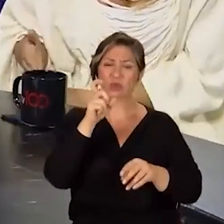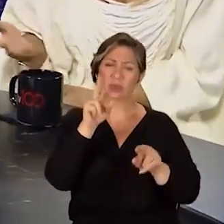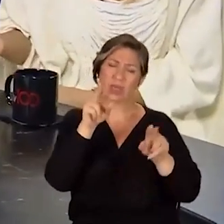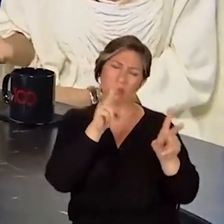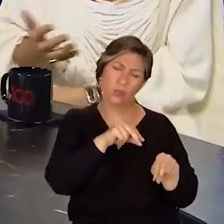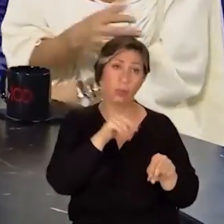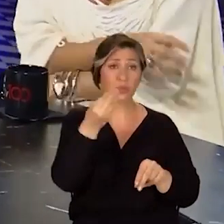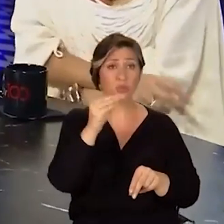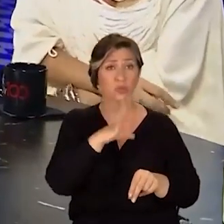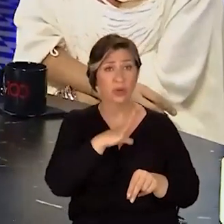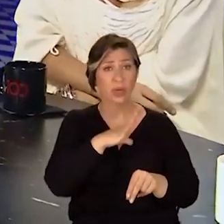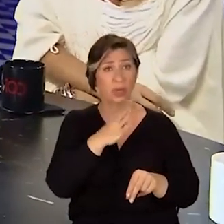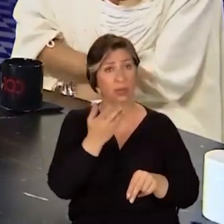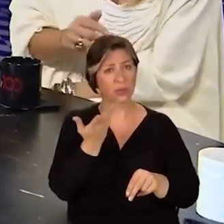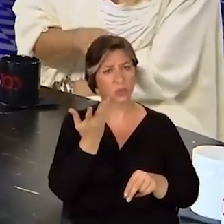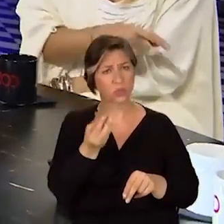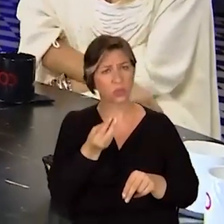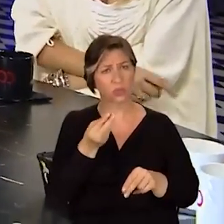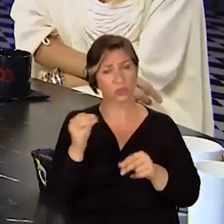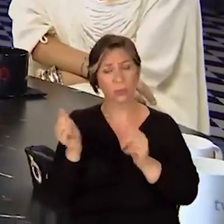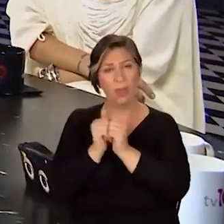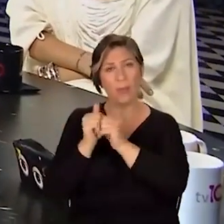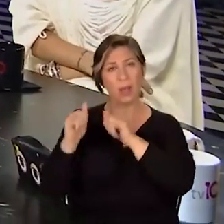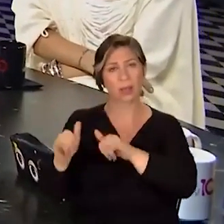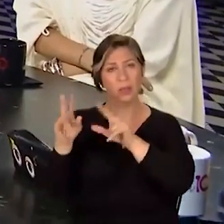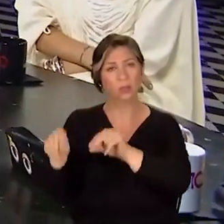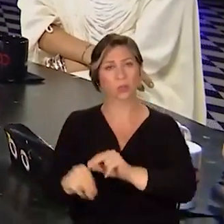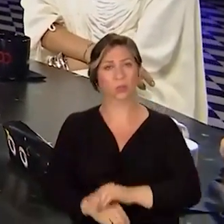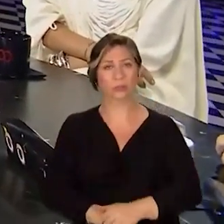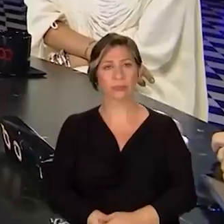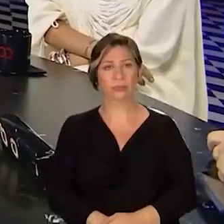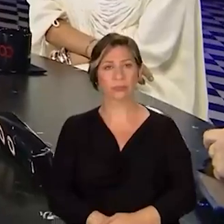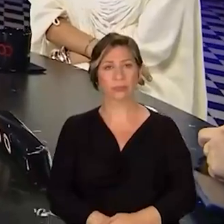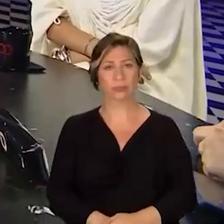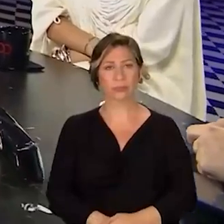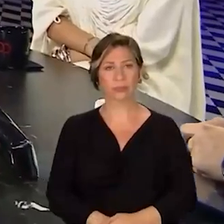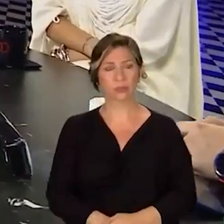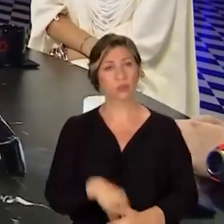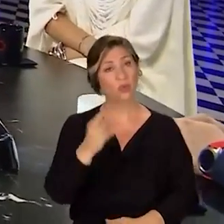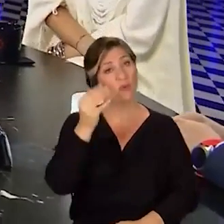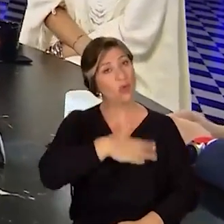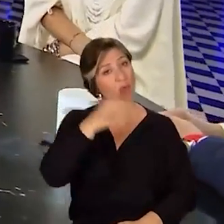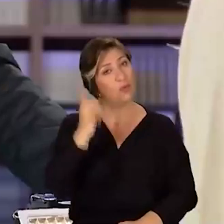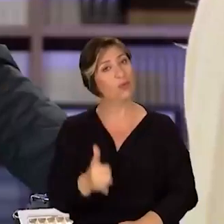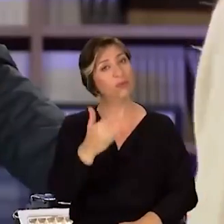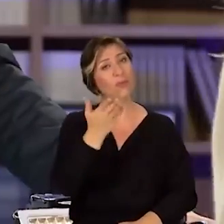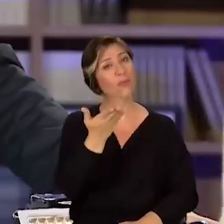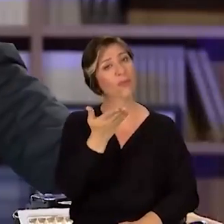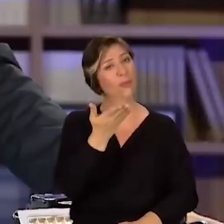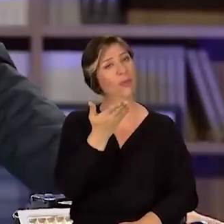yatıyorum. Ama çocuk var. Nasıl oluyor çocukla beraber? Çocuğu da o saatte yatırıyorum. Ya ne fena.